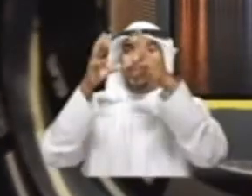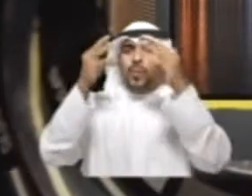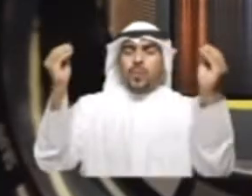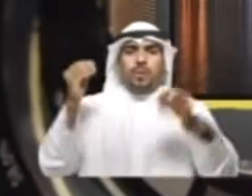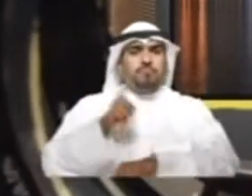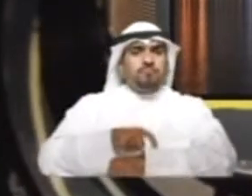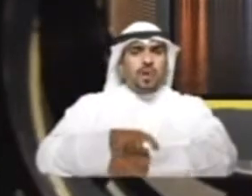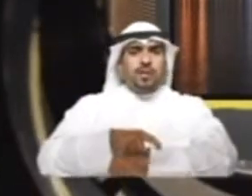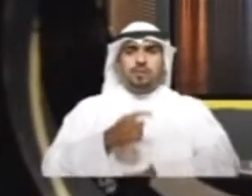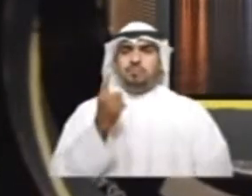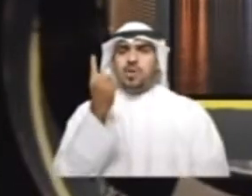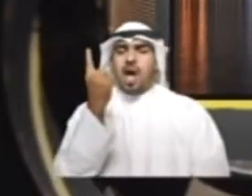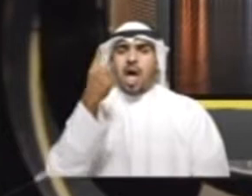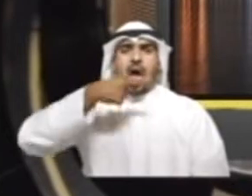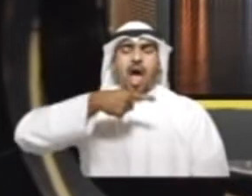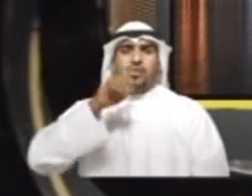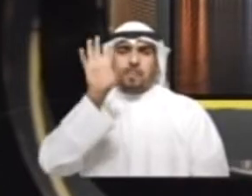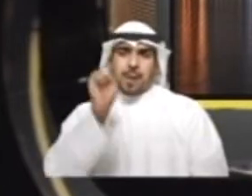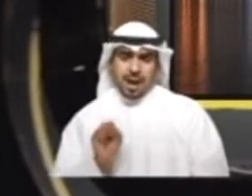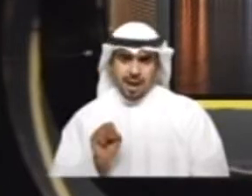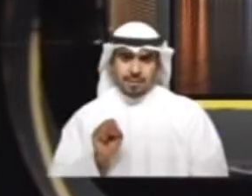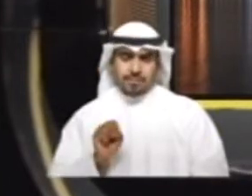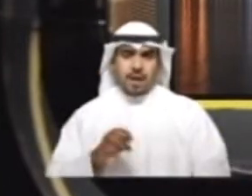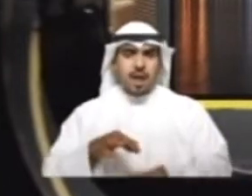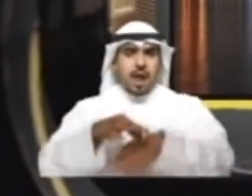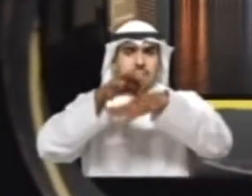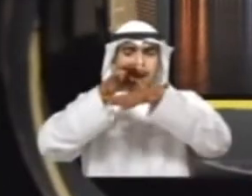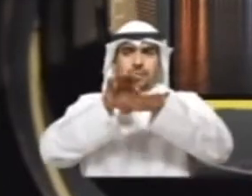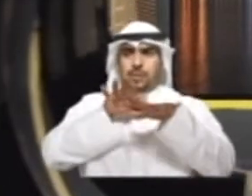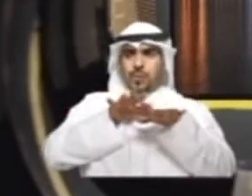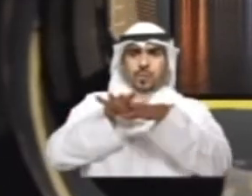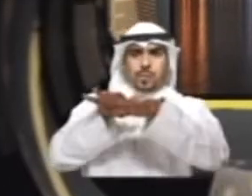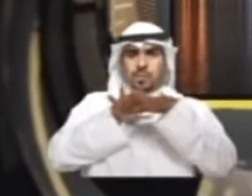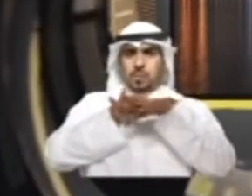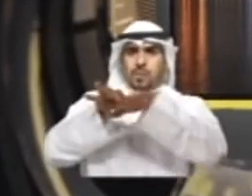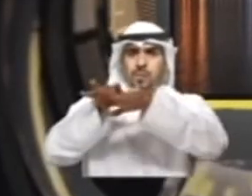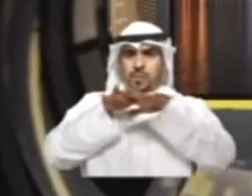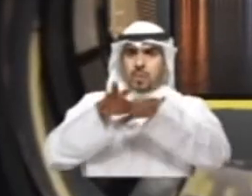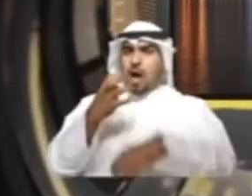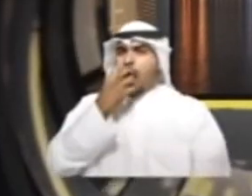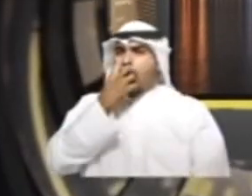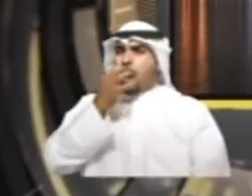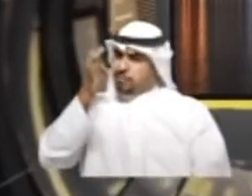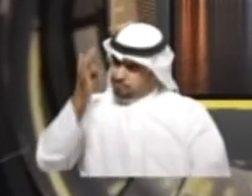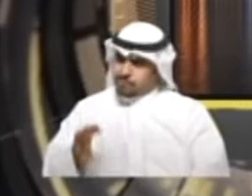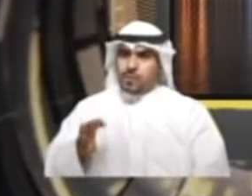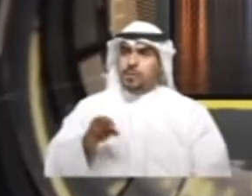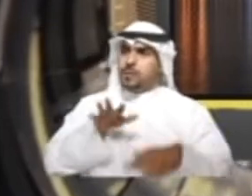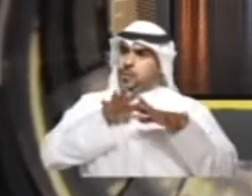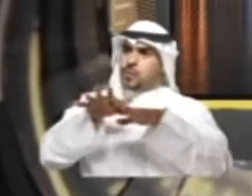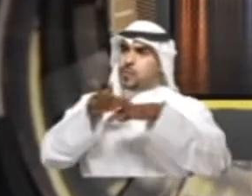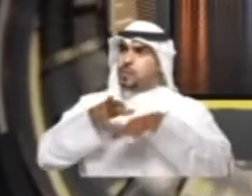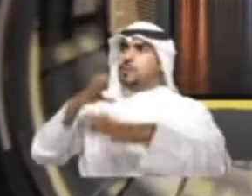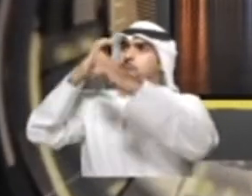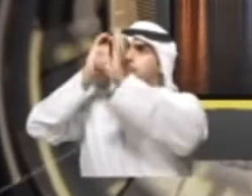10:19. الخسوف هذا جدا جميل، الحضور جيد على الرغم من درجات الحرارة. محبين التصوير، محبين الظواهر الفلكية